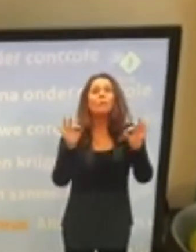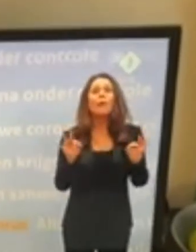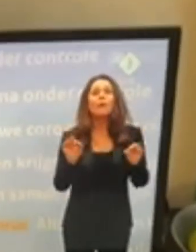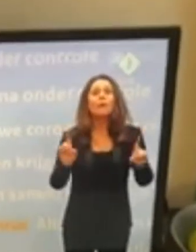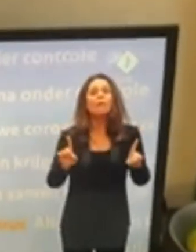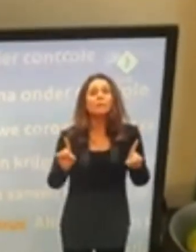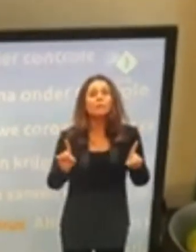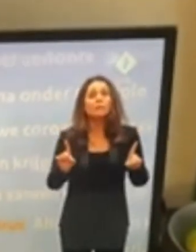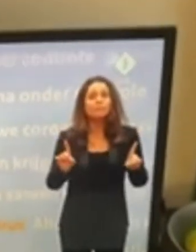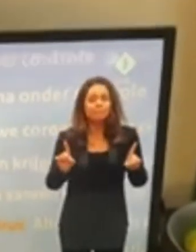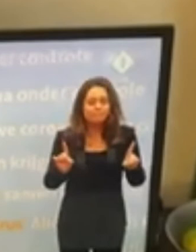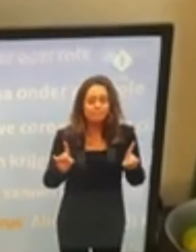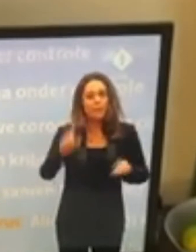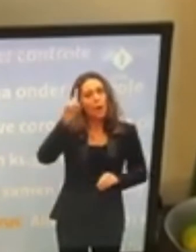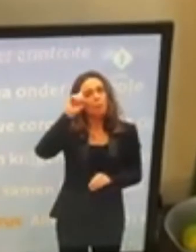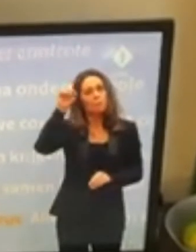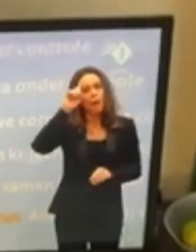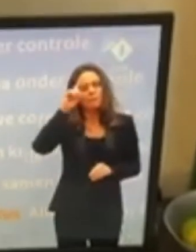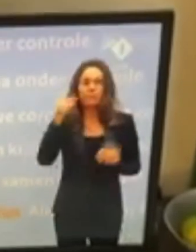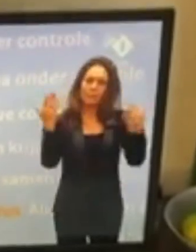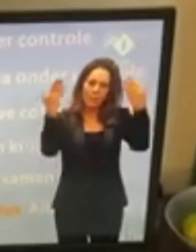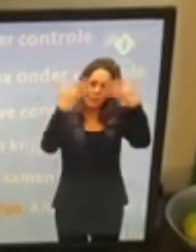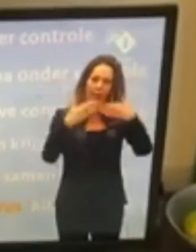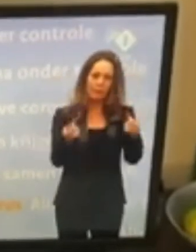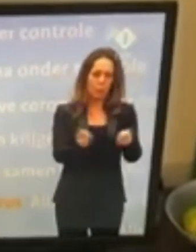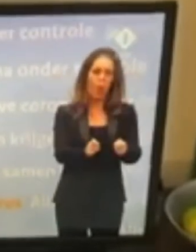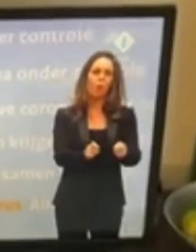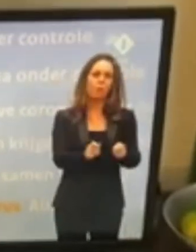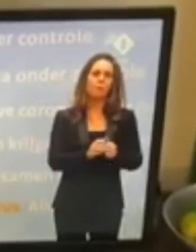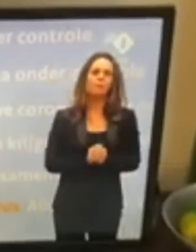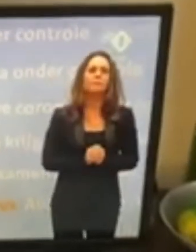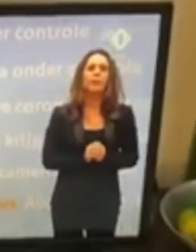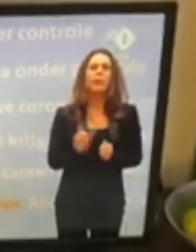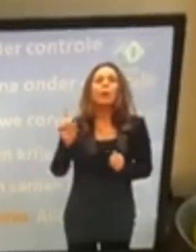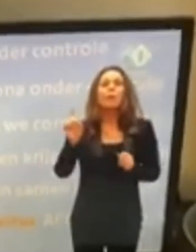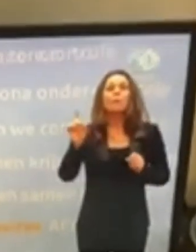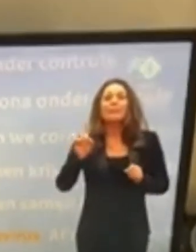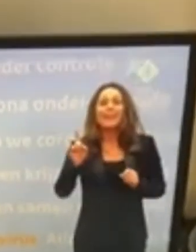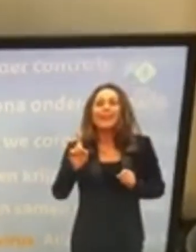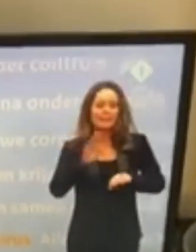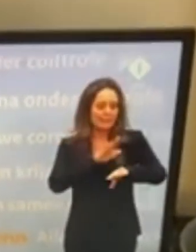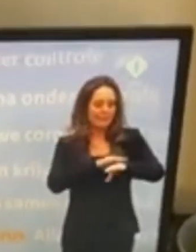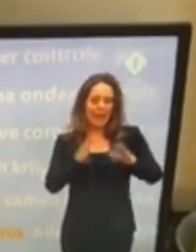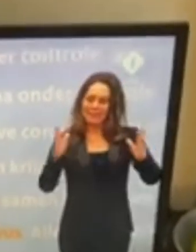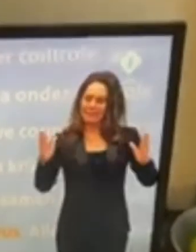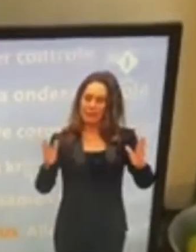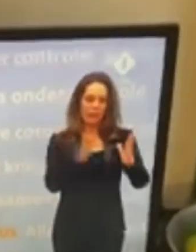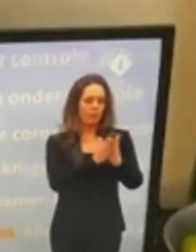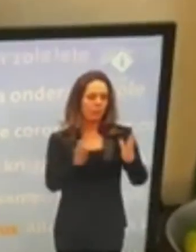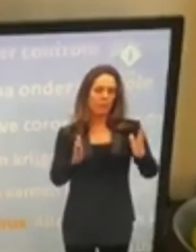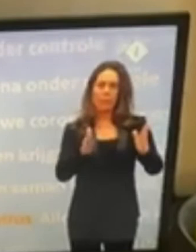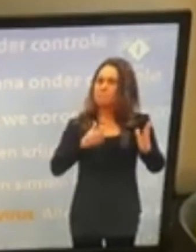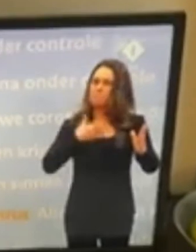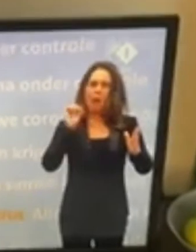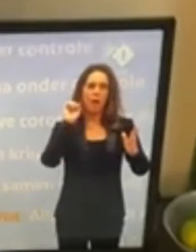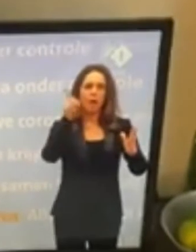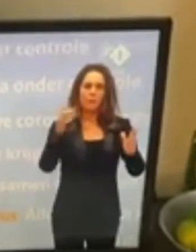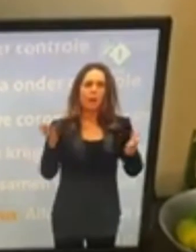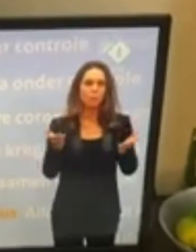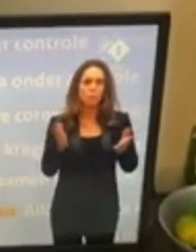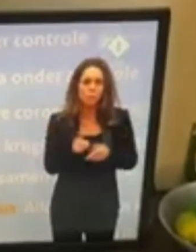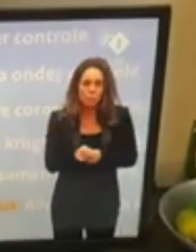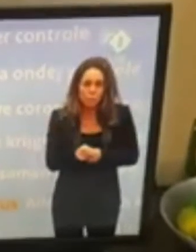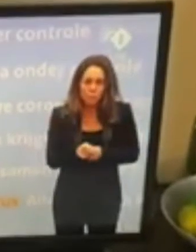voornemen komen voor een avondklok. Dus een verbod om buiten te zijn tussen bepaalde uren, wat een heftige maatregel